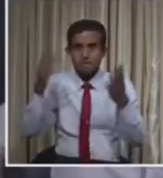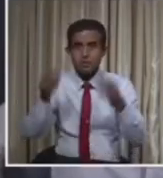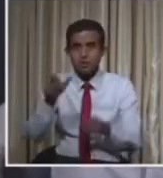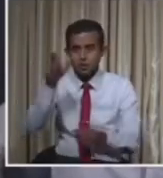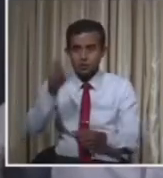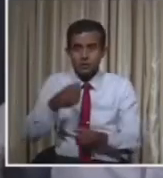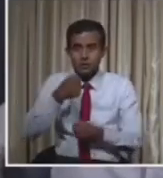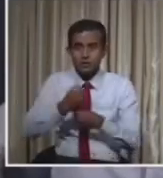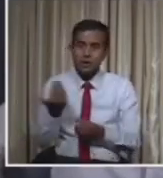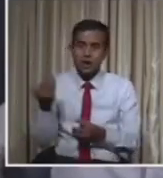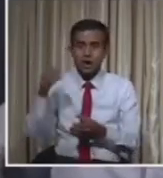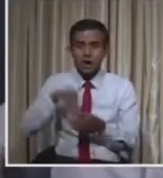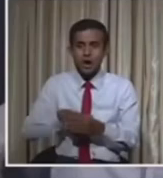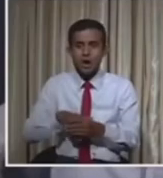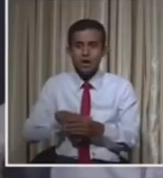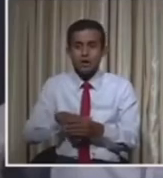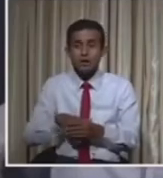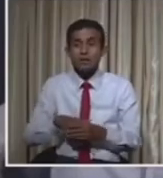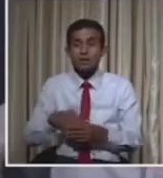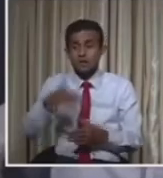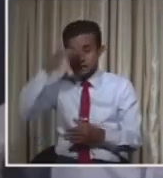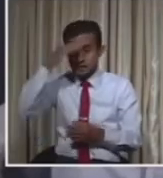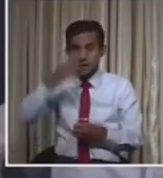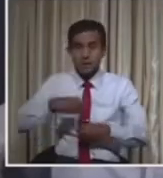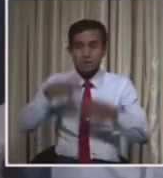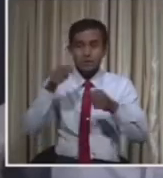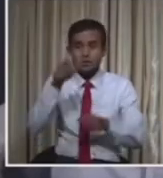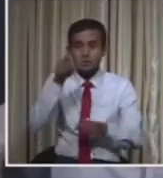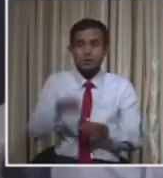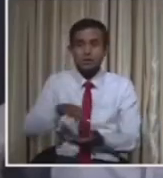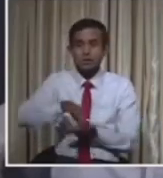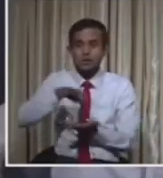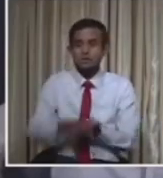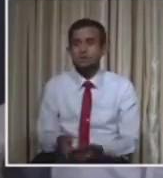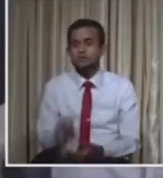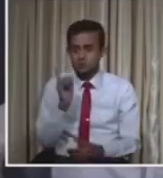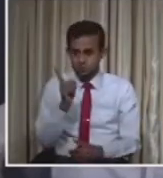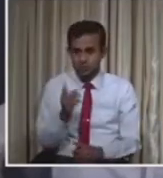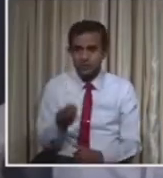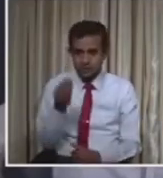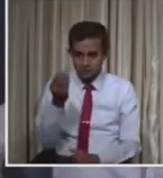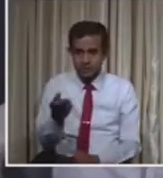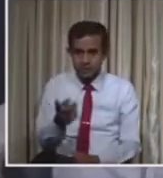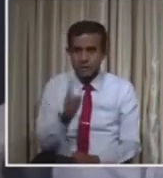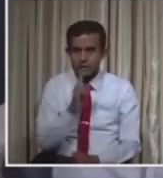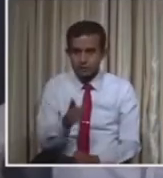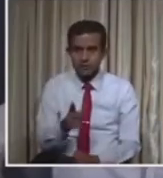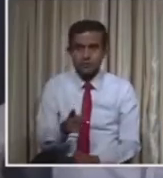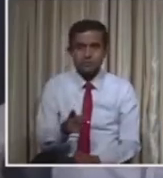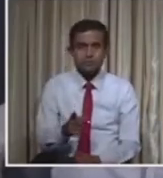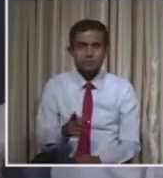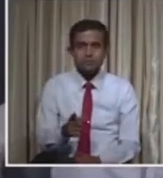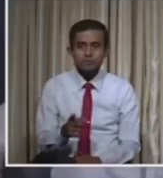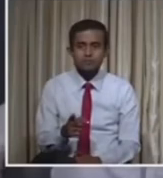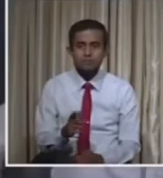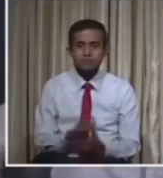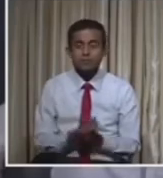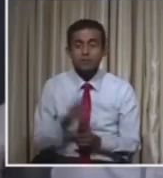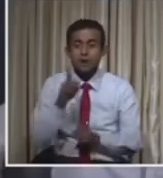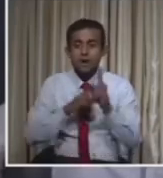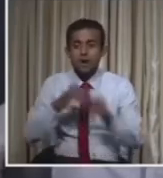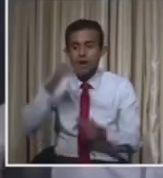ඔබතුමාලගේ ආණ්ඩුවක් ආපු ගමන් පාස්කු ප්‍රහාරයේ අයට අනිවාර්යයෙන්ම දඬුවම් ලබා දෙනවා කියලා. කරු කතානායකතුමනි. කරු